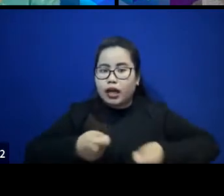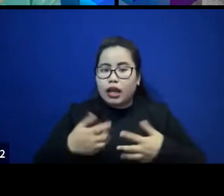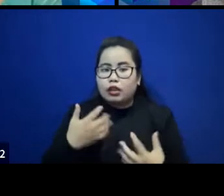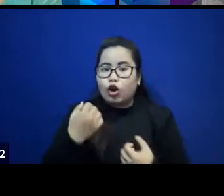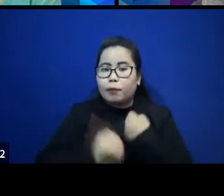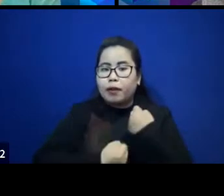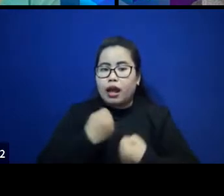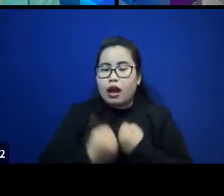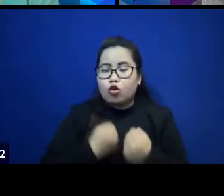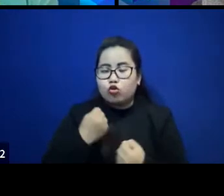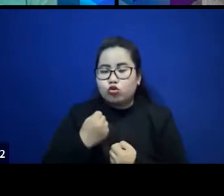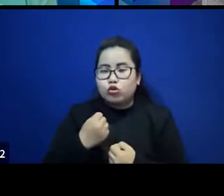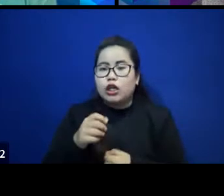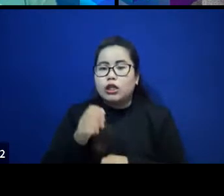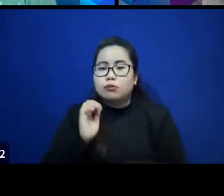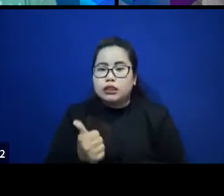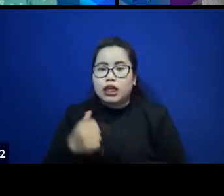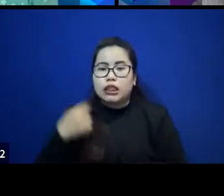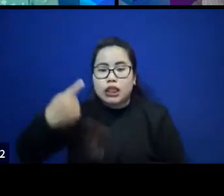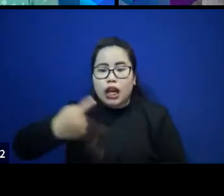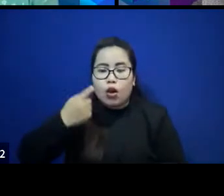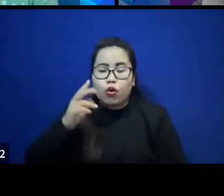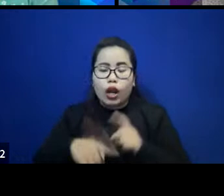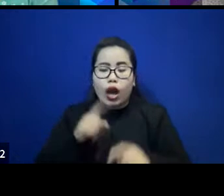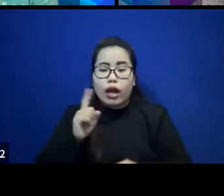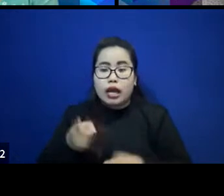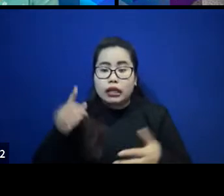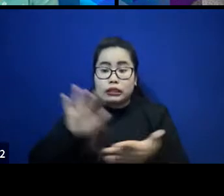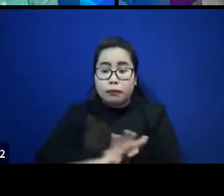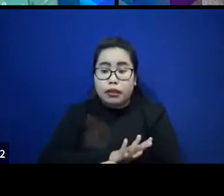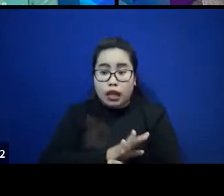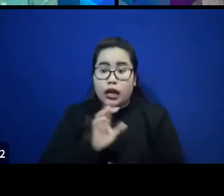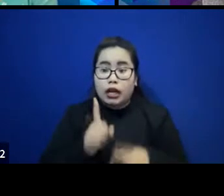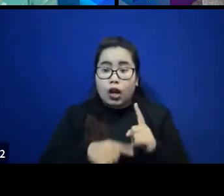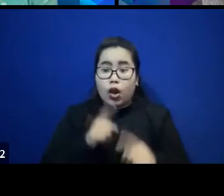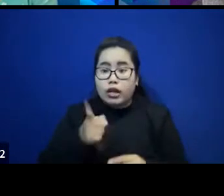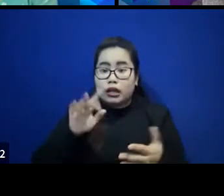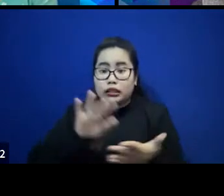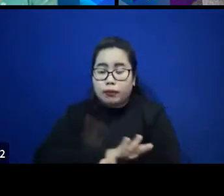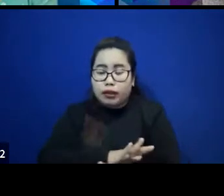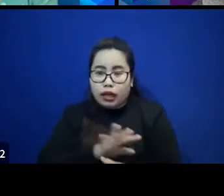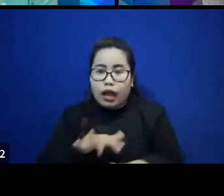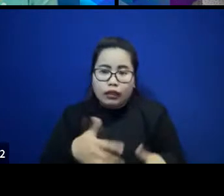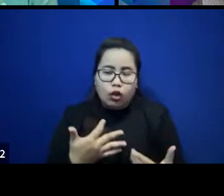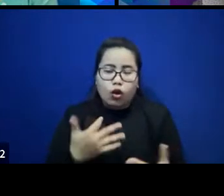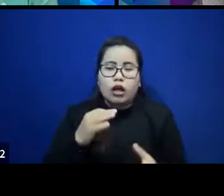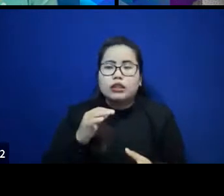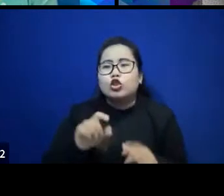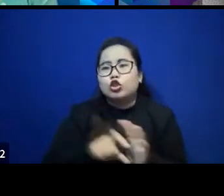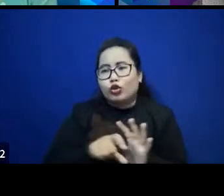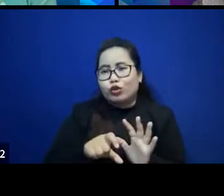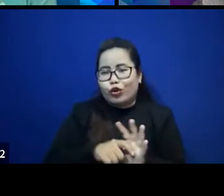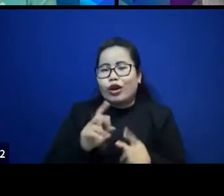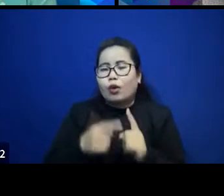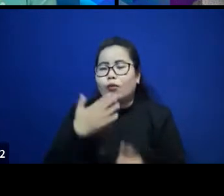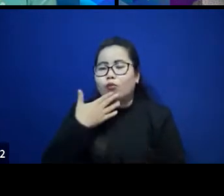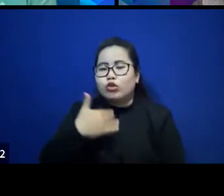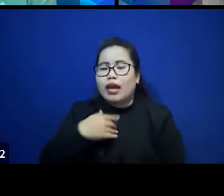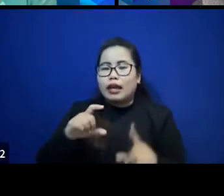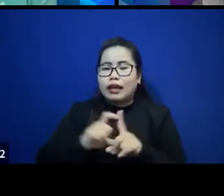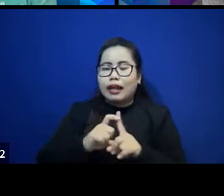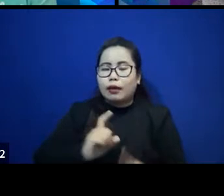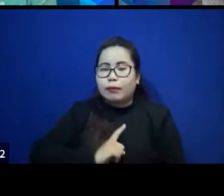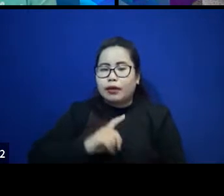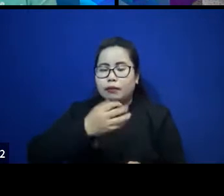untuk selalu ketika ada kesempatan gede tidak ada kesempatan dan ketika Katakanlah United cukup